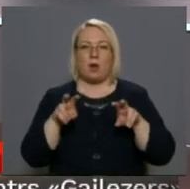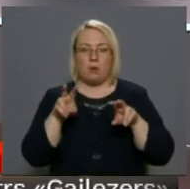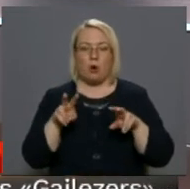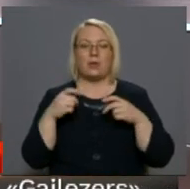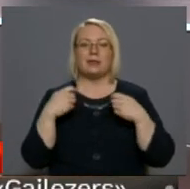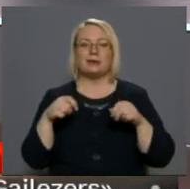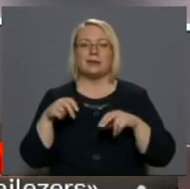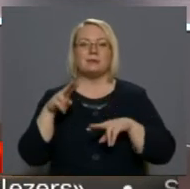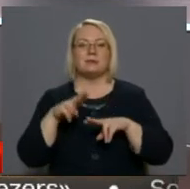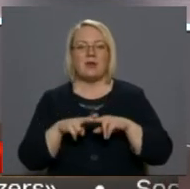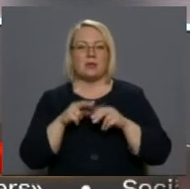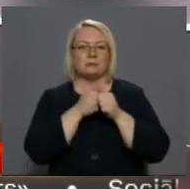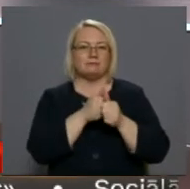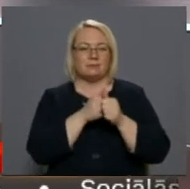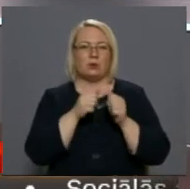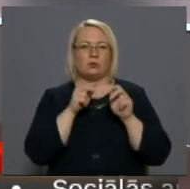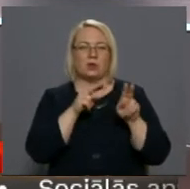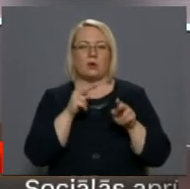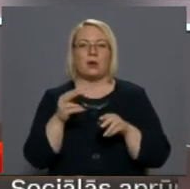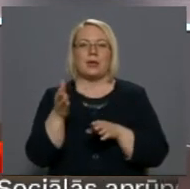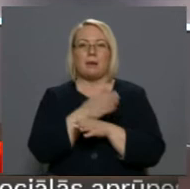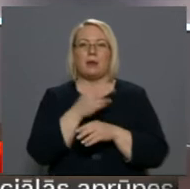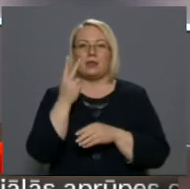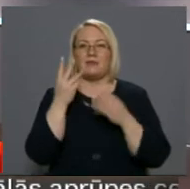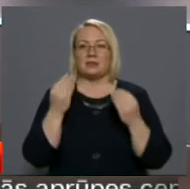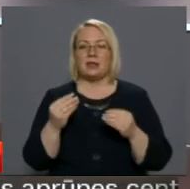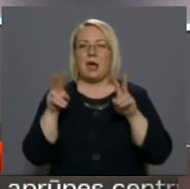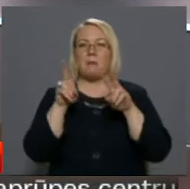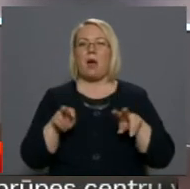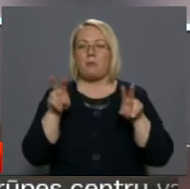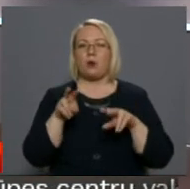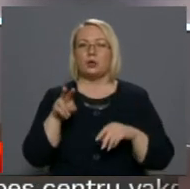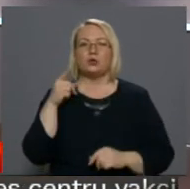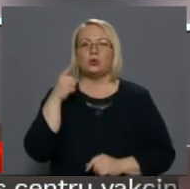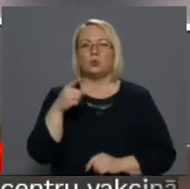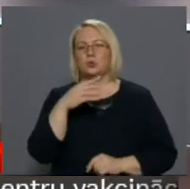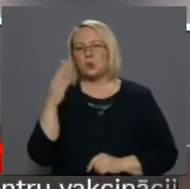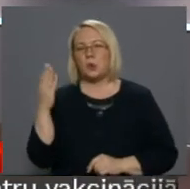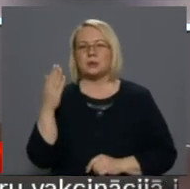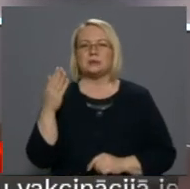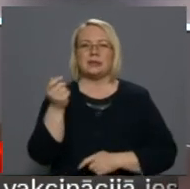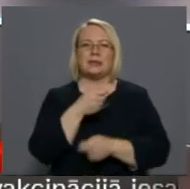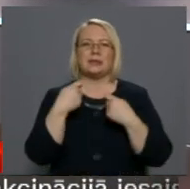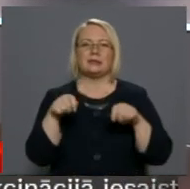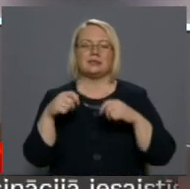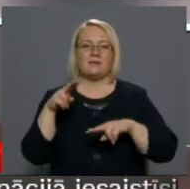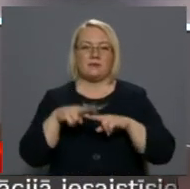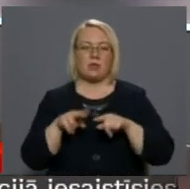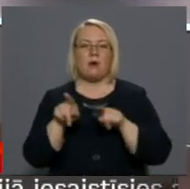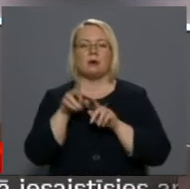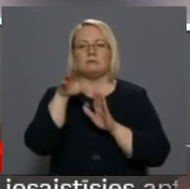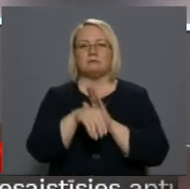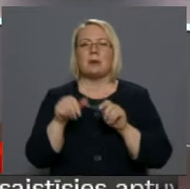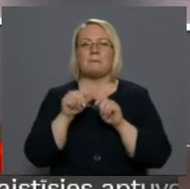vietas pastiprināt uzrauga. Iepriekšējās divās dienās pārbaudīts vairāk nekā 1000 tirdzniecības vietu, ieskaitot